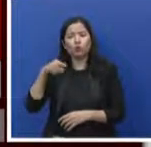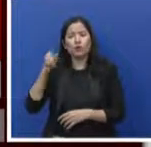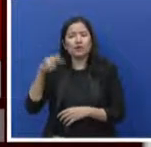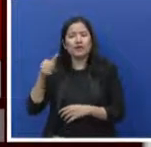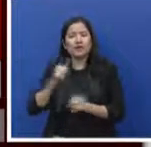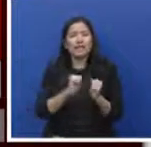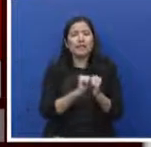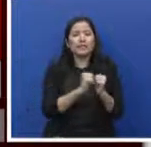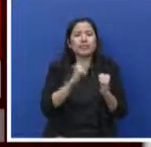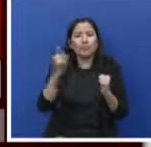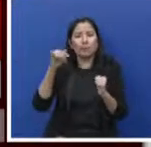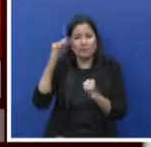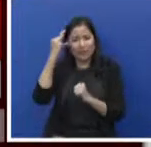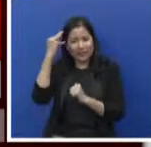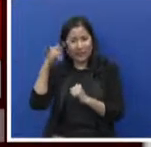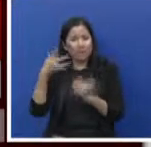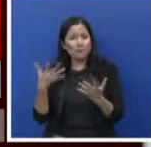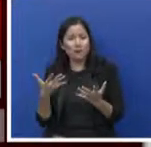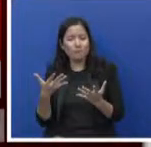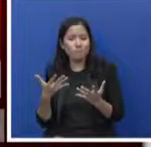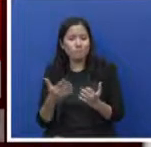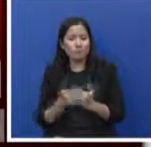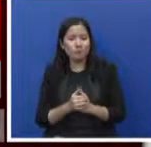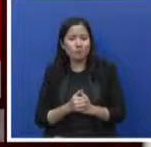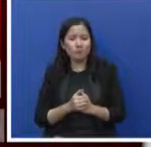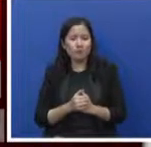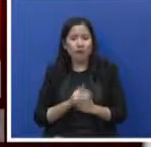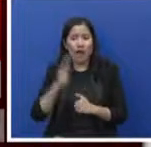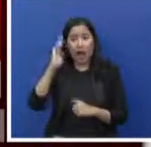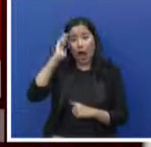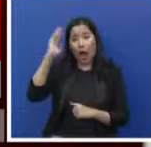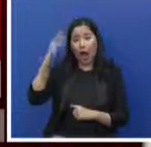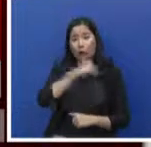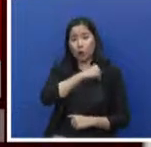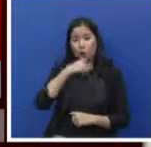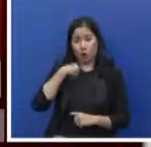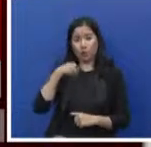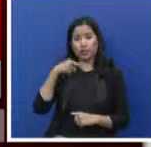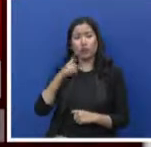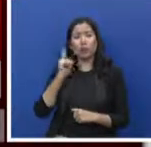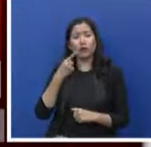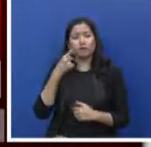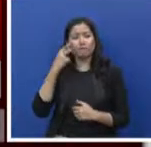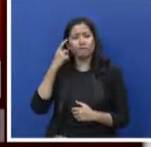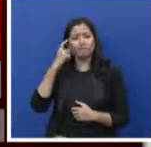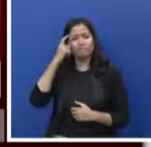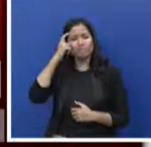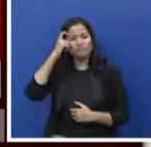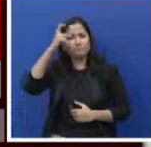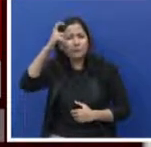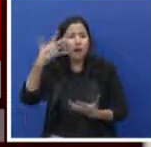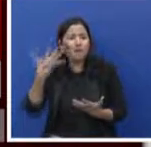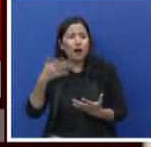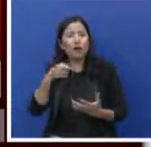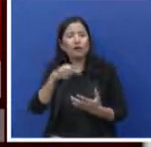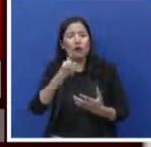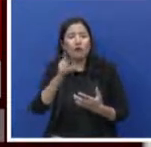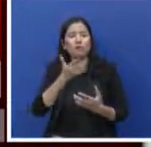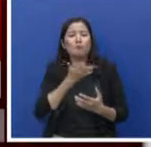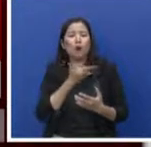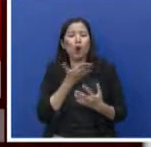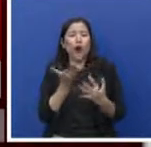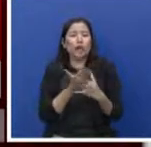pemerintah itu seperti apa, job desk-nya? Halodoc itu memang punya mimpi mensimplifikasi akses kesehatan.